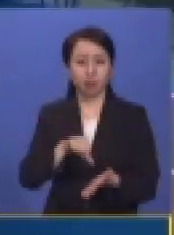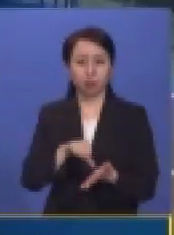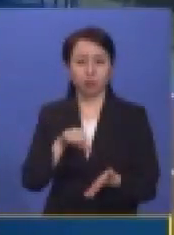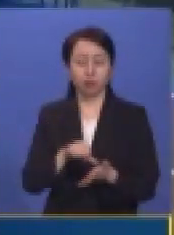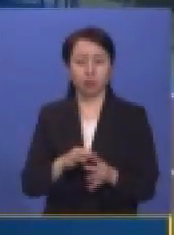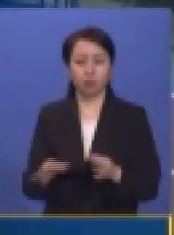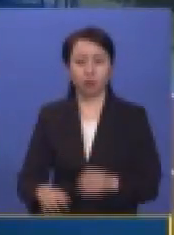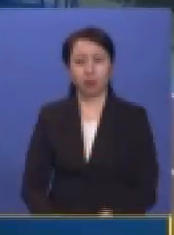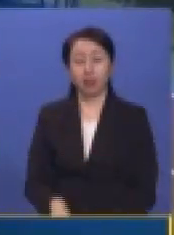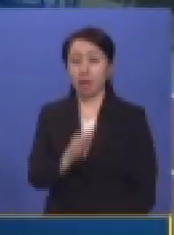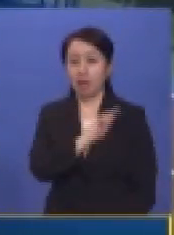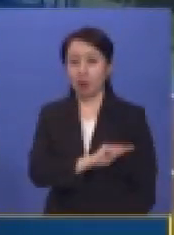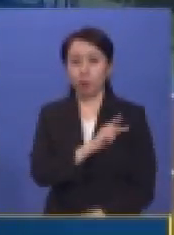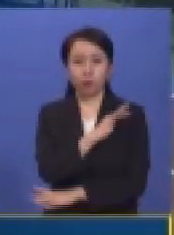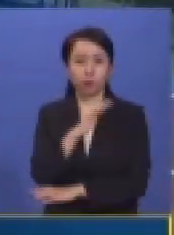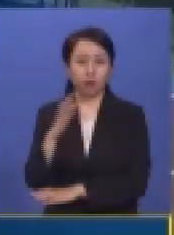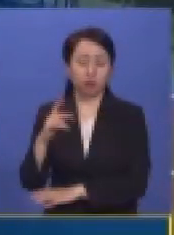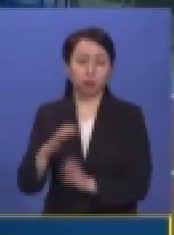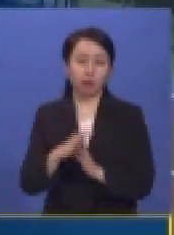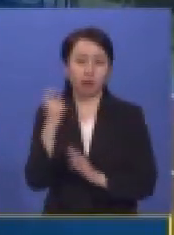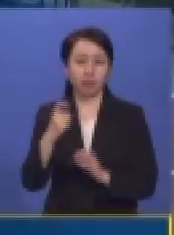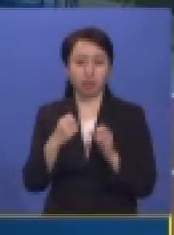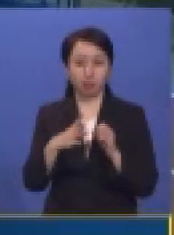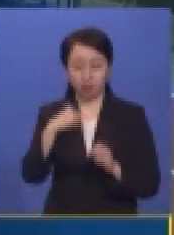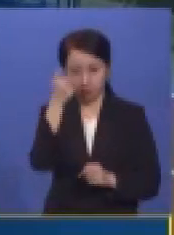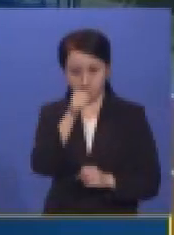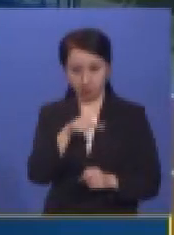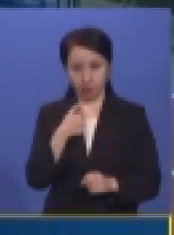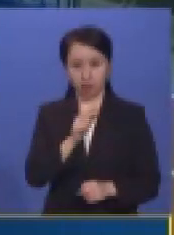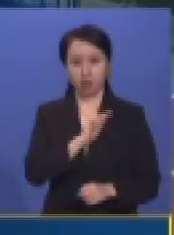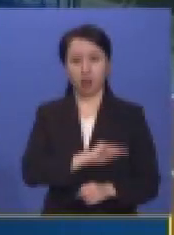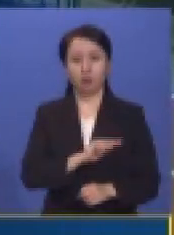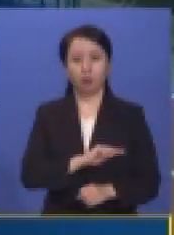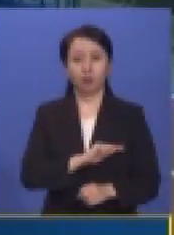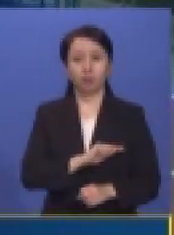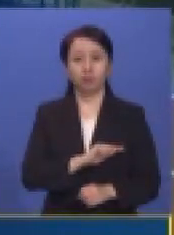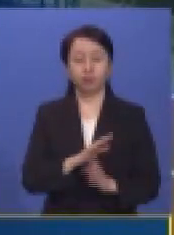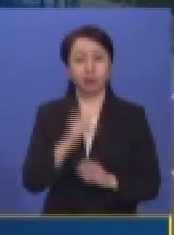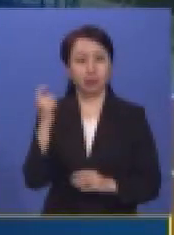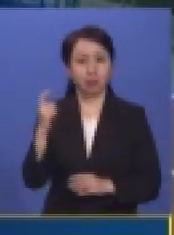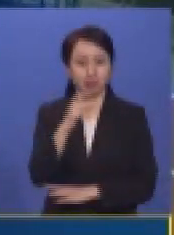сферы. Я работаю в лесном хозяйстве 15 лет. Работаю лесничим в